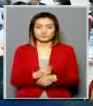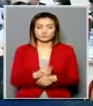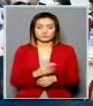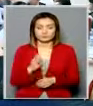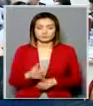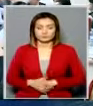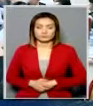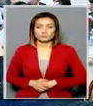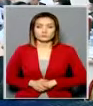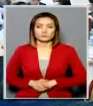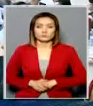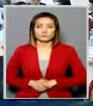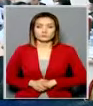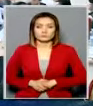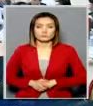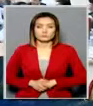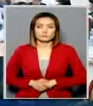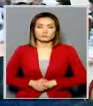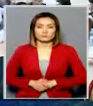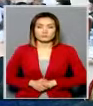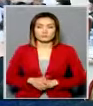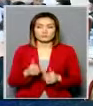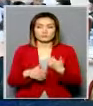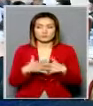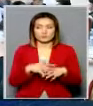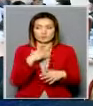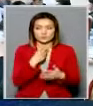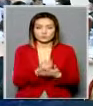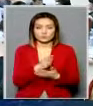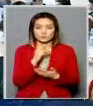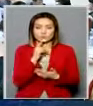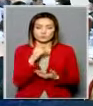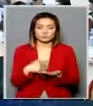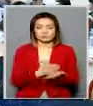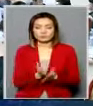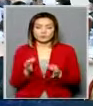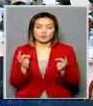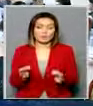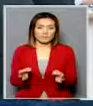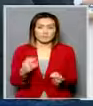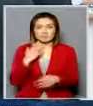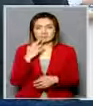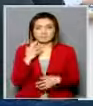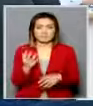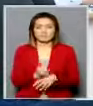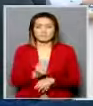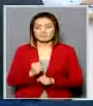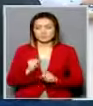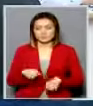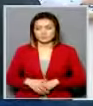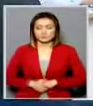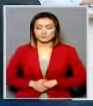отыр. Бірақ бұл жерде изюминка дейді ғой. Әр есептің бір оңай жолын тапсаңыз, көрсеңіз, ол есеп міндетті түрде сол уақыттың ішінде